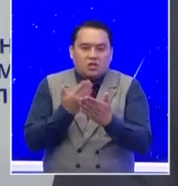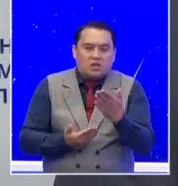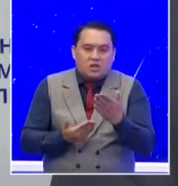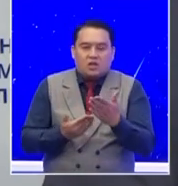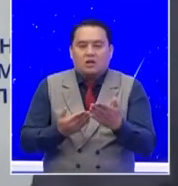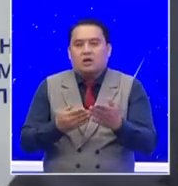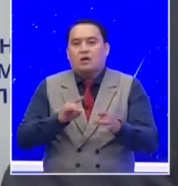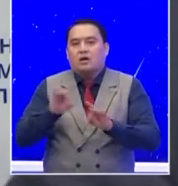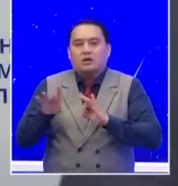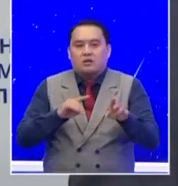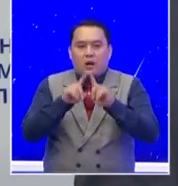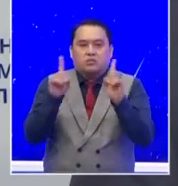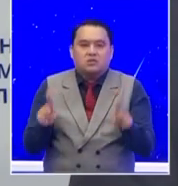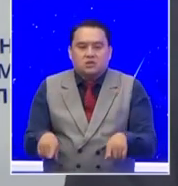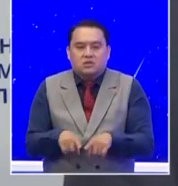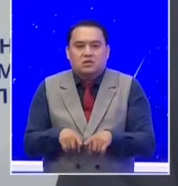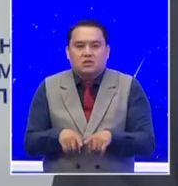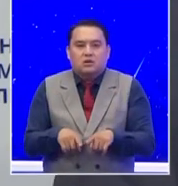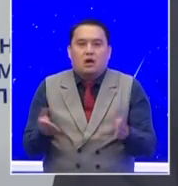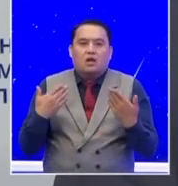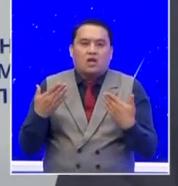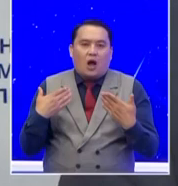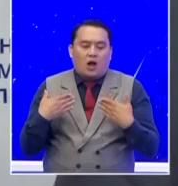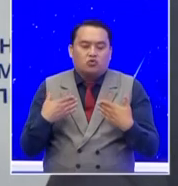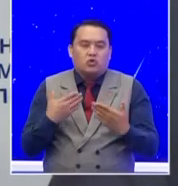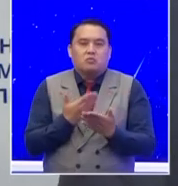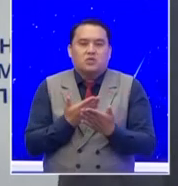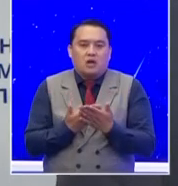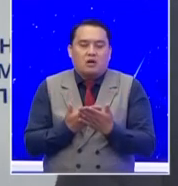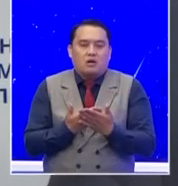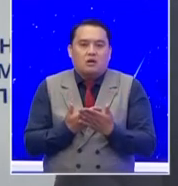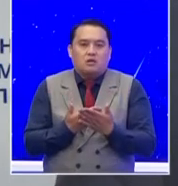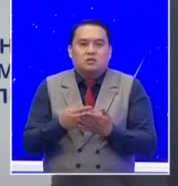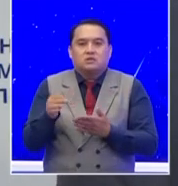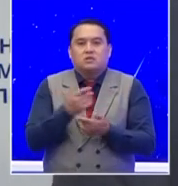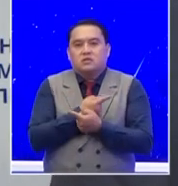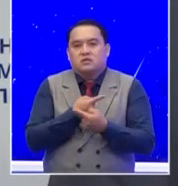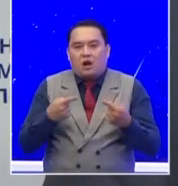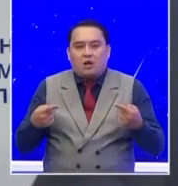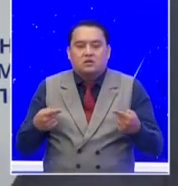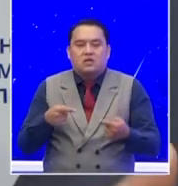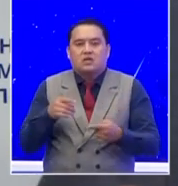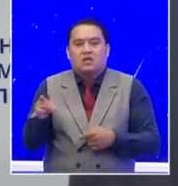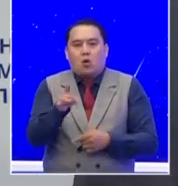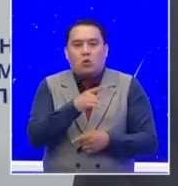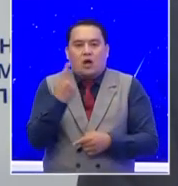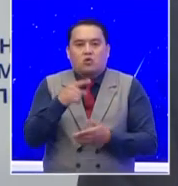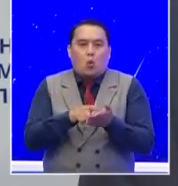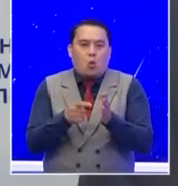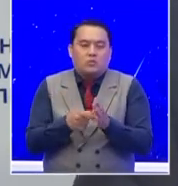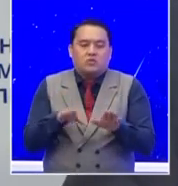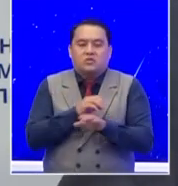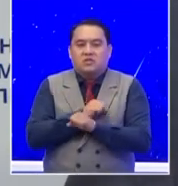размещения отдыхающих допустим отдыхающих с разных регионов не должны в одном одной комнате